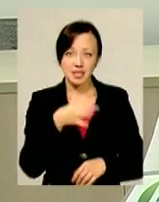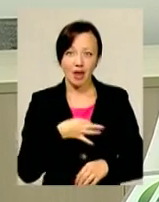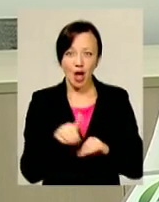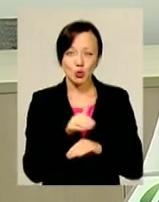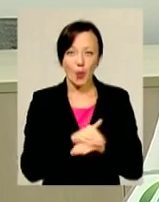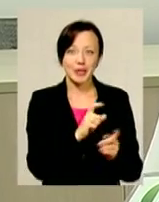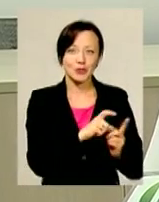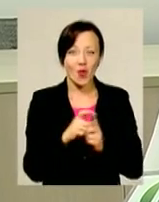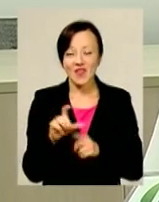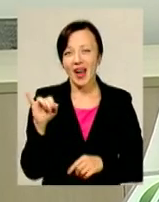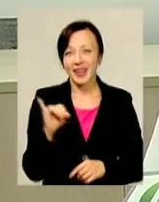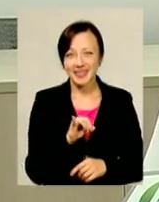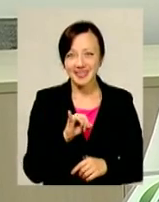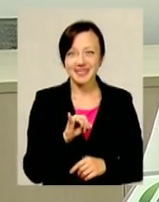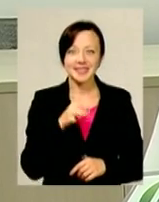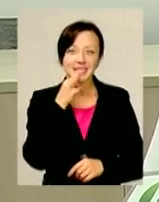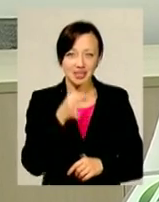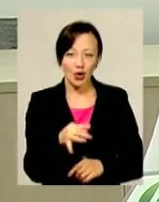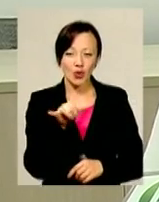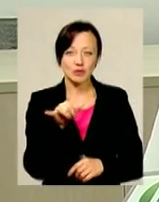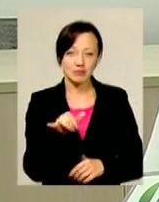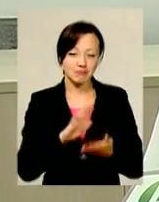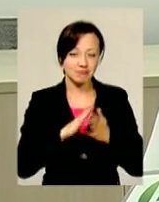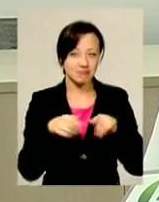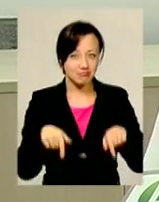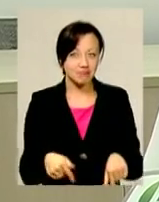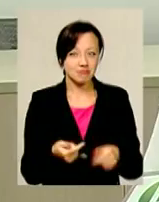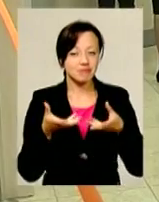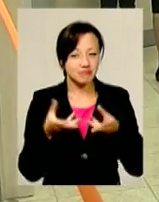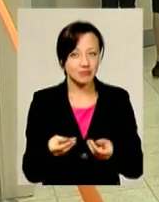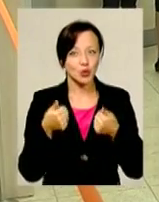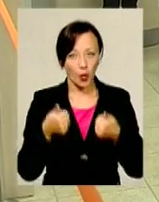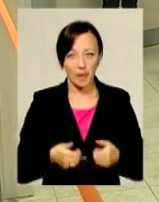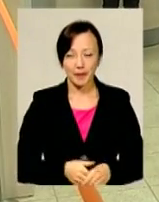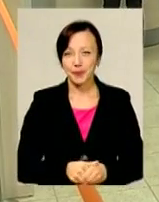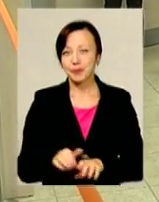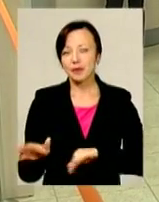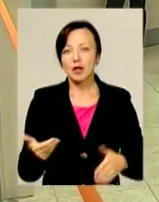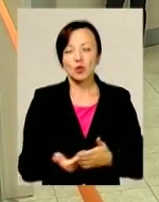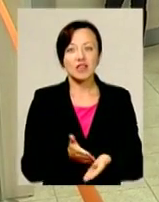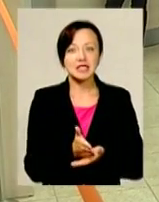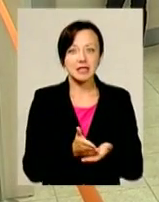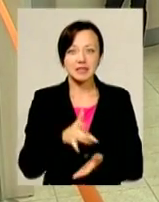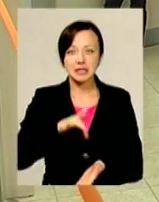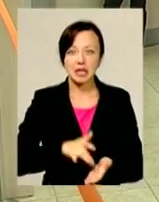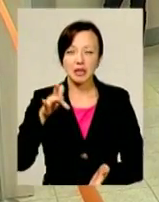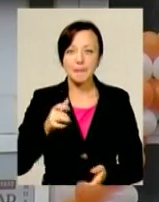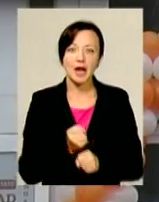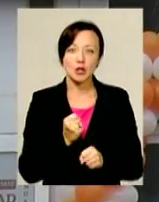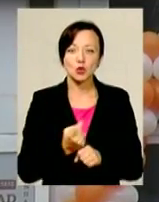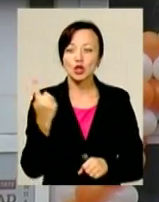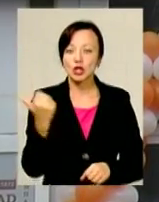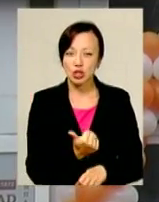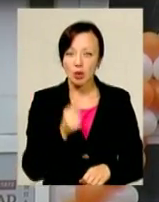слова і сказав, що на нього аура подіяла дуже добре. Новий сервісний центр працює вже тиждень. Абоненти поки